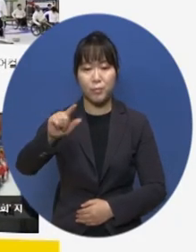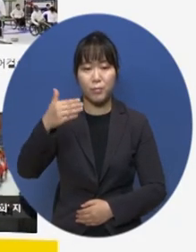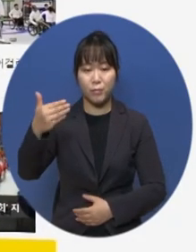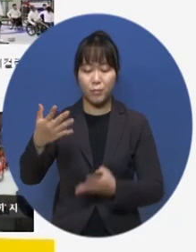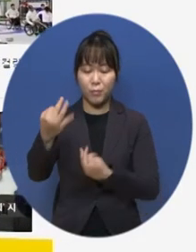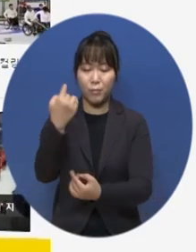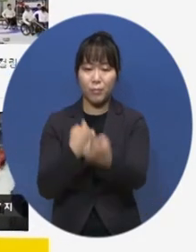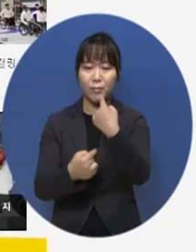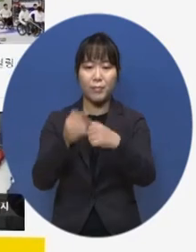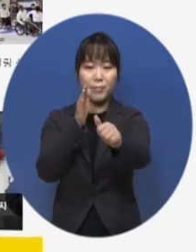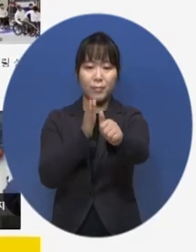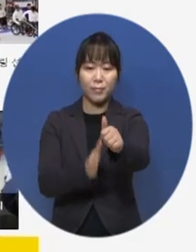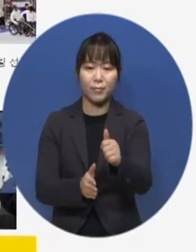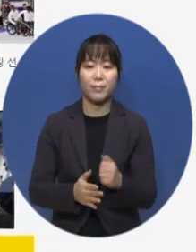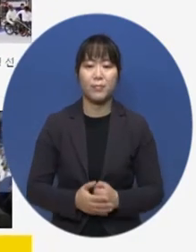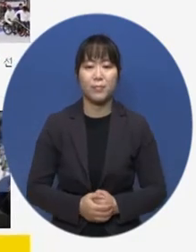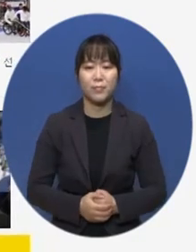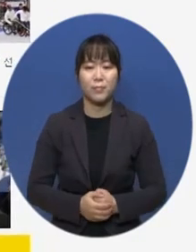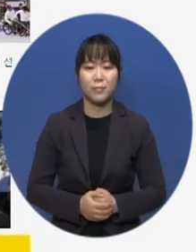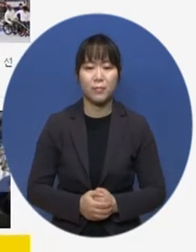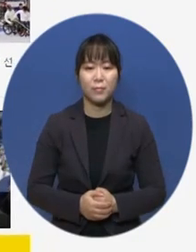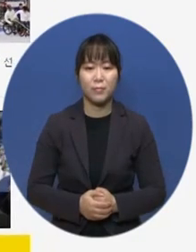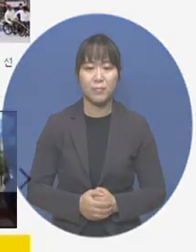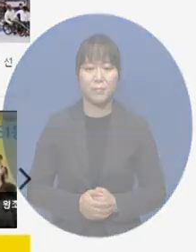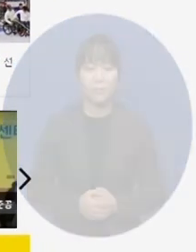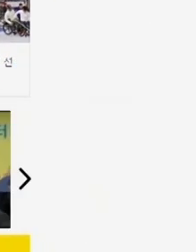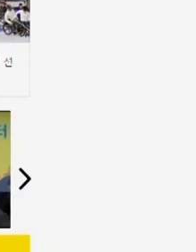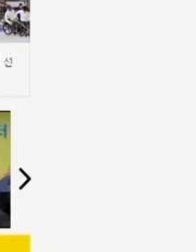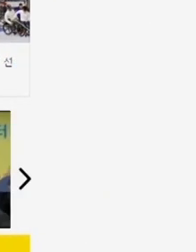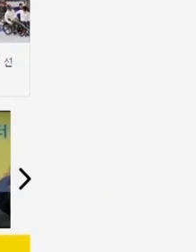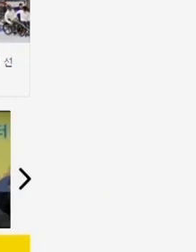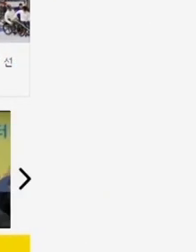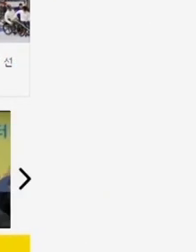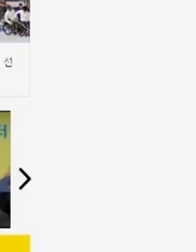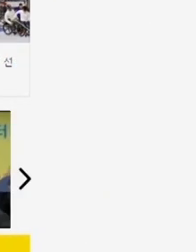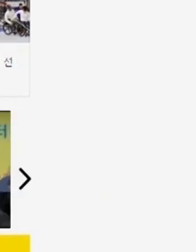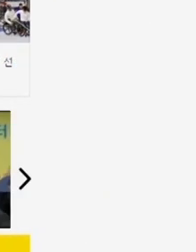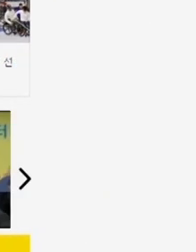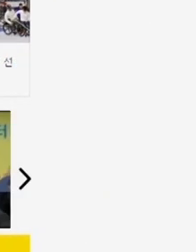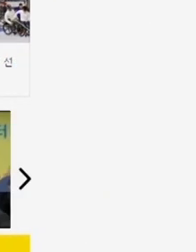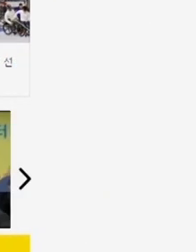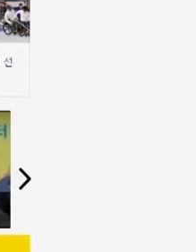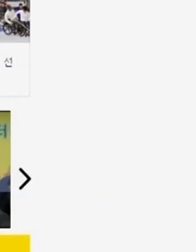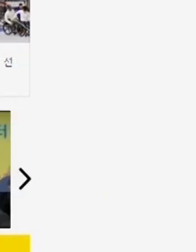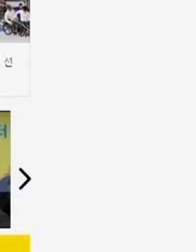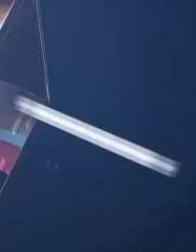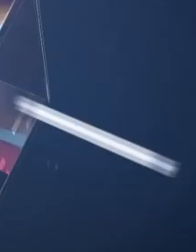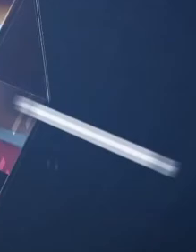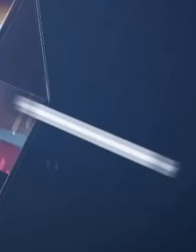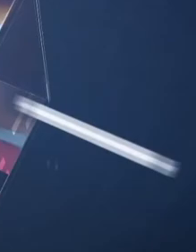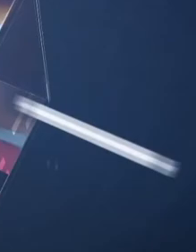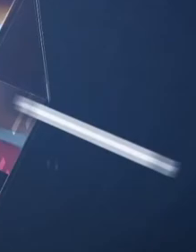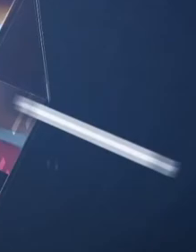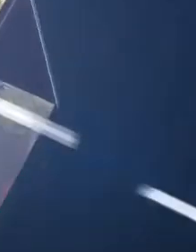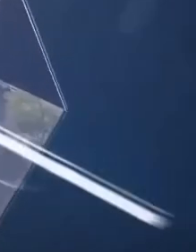전화번호 02-2655-9519로 많은 제보 바랍니다.